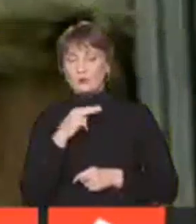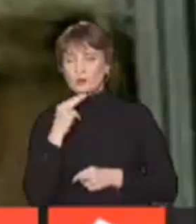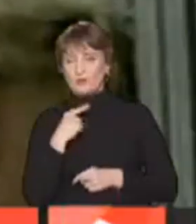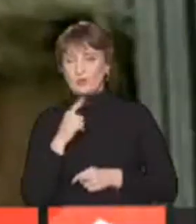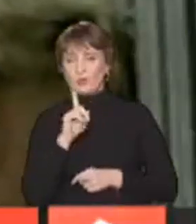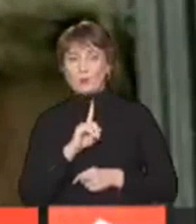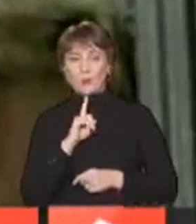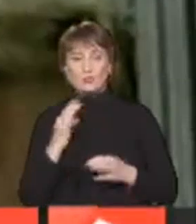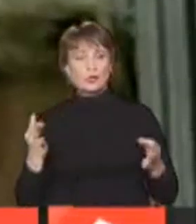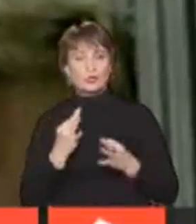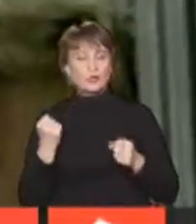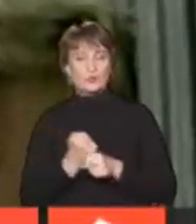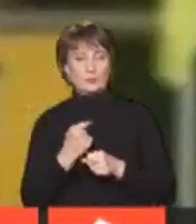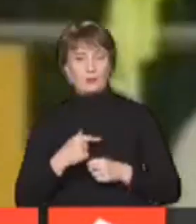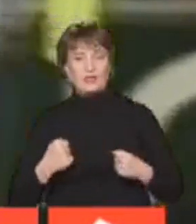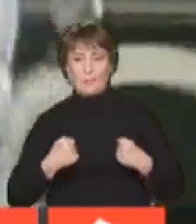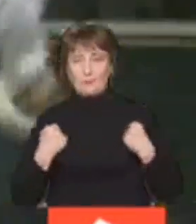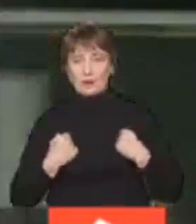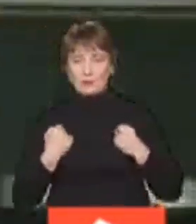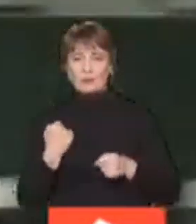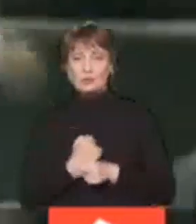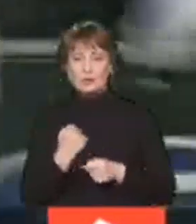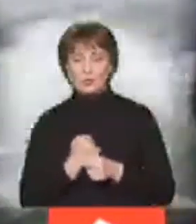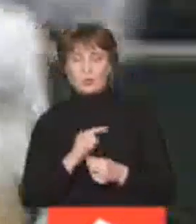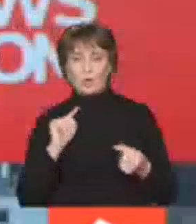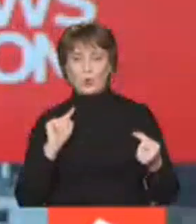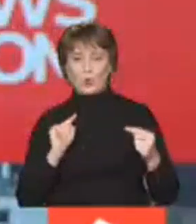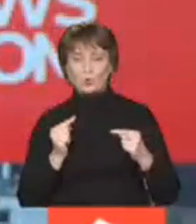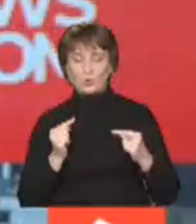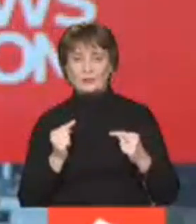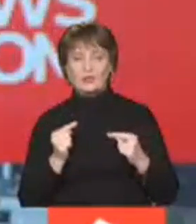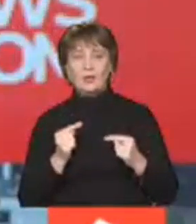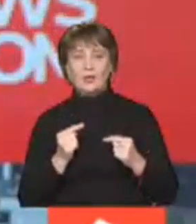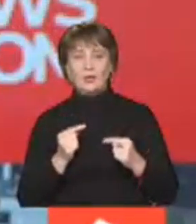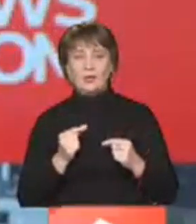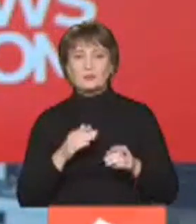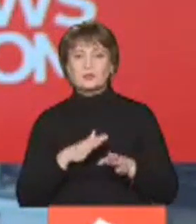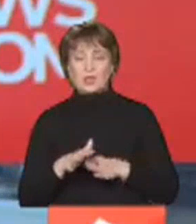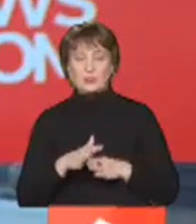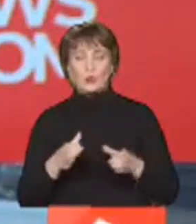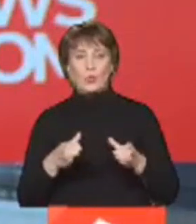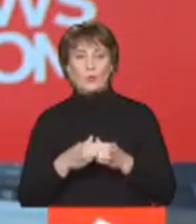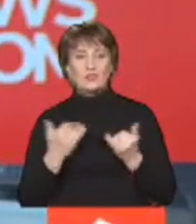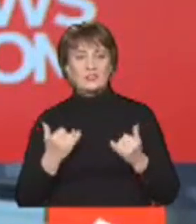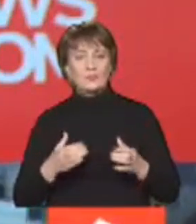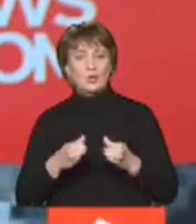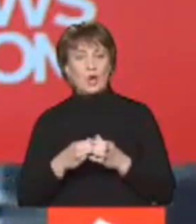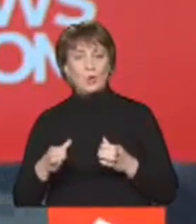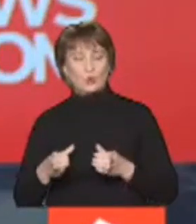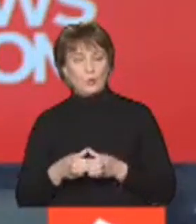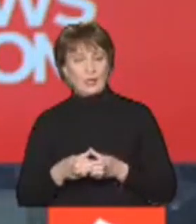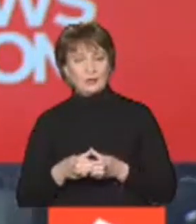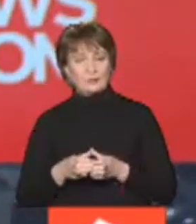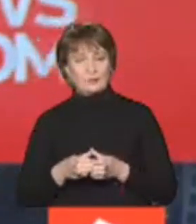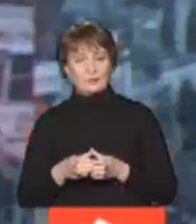нічого не зробили. Ми намагаємося створити конкурентно здатну команду. Ну і сьогодні у групі G також Ювентус